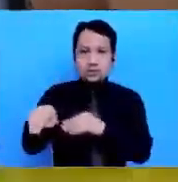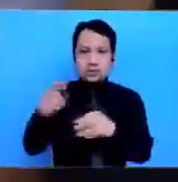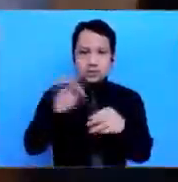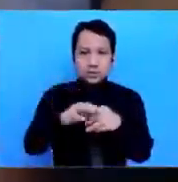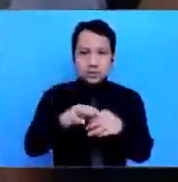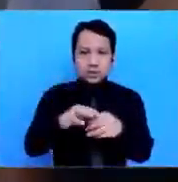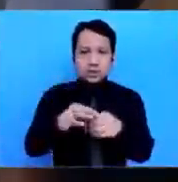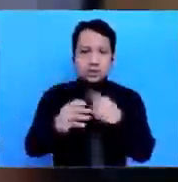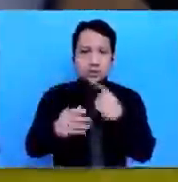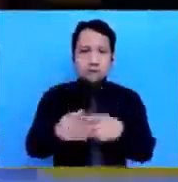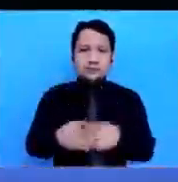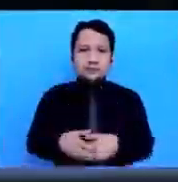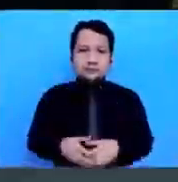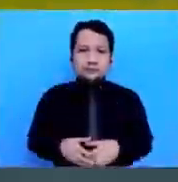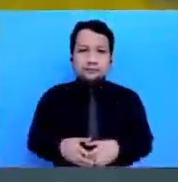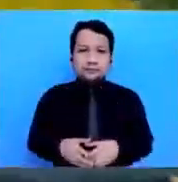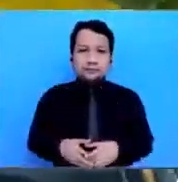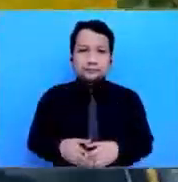province.